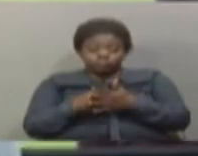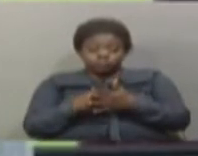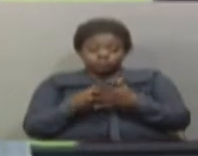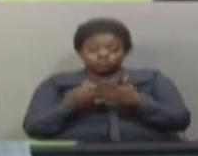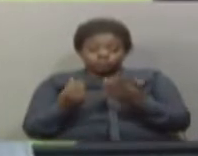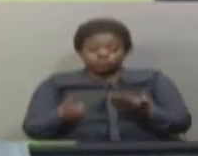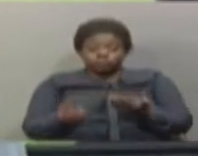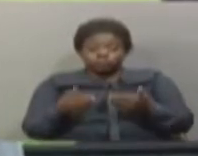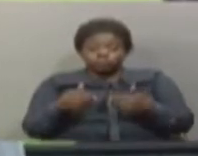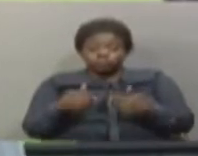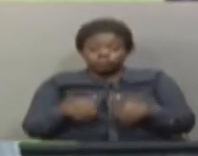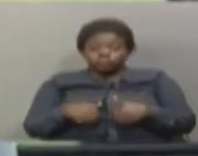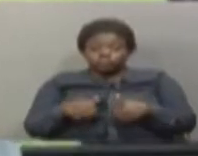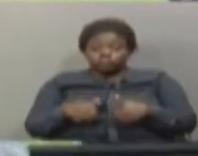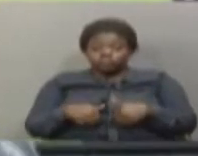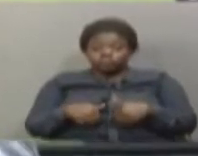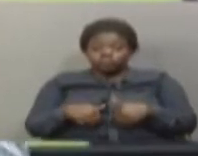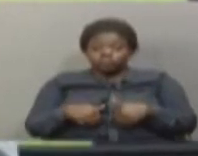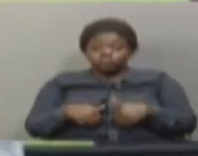ez'abavubuka,